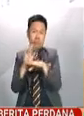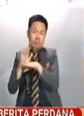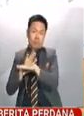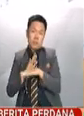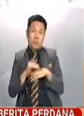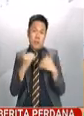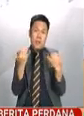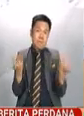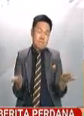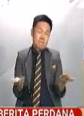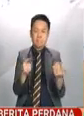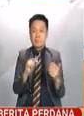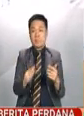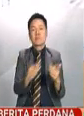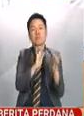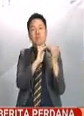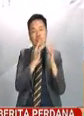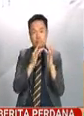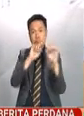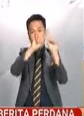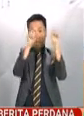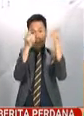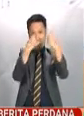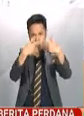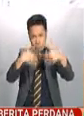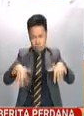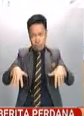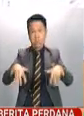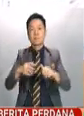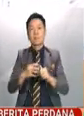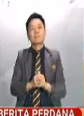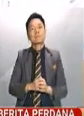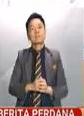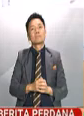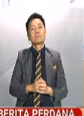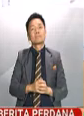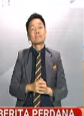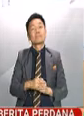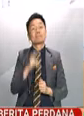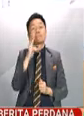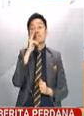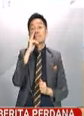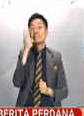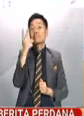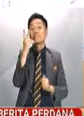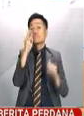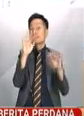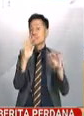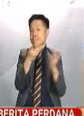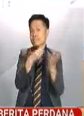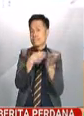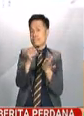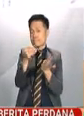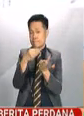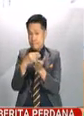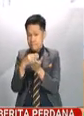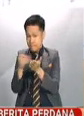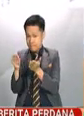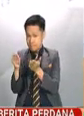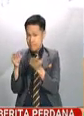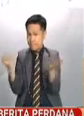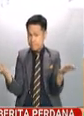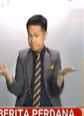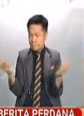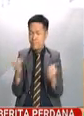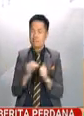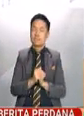menggunakan perkhidmatan-perkhidmatan online ataupun dalam talian. Jadi kalau kita lihat kepada jenis bayaran yang dibuat dalam perniagaan-perniagaan tersebut,